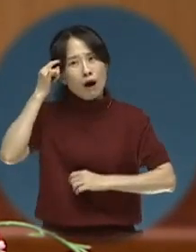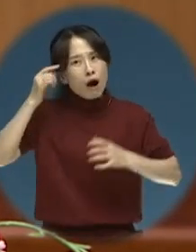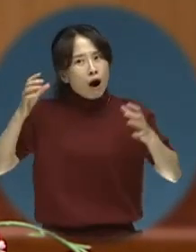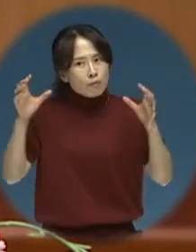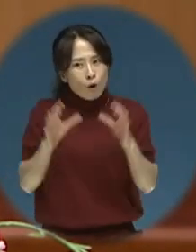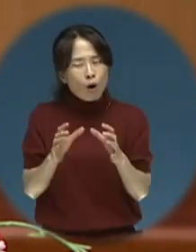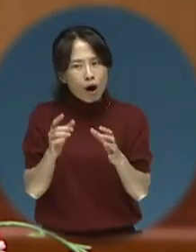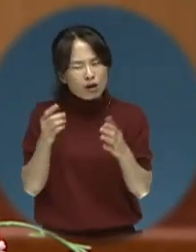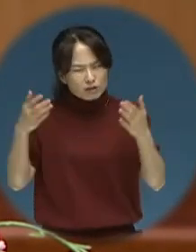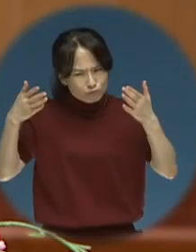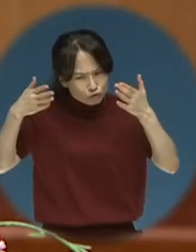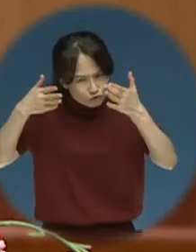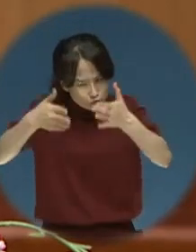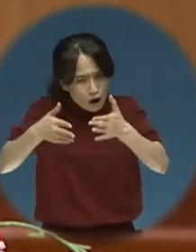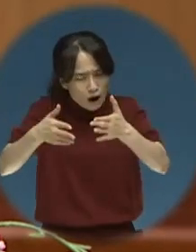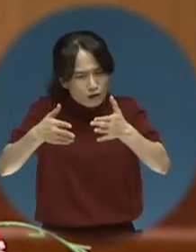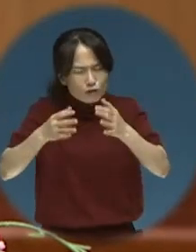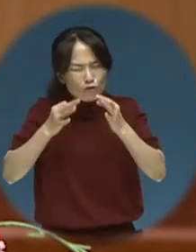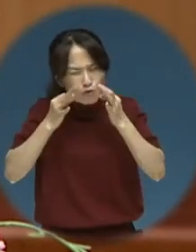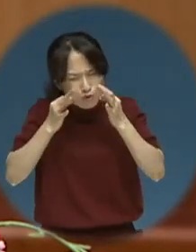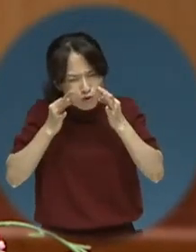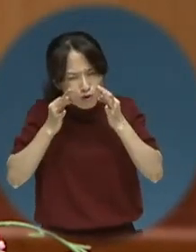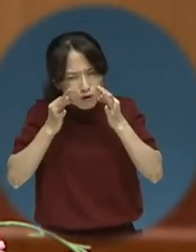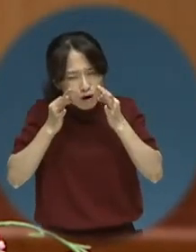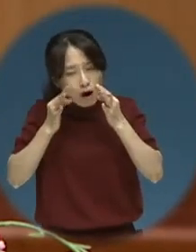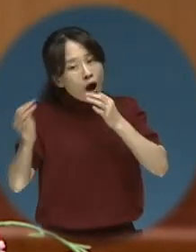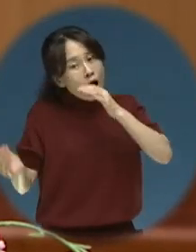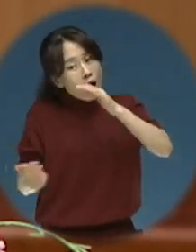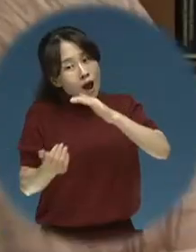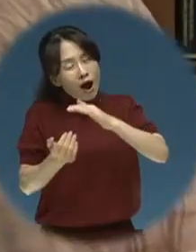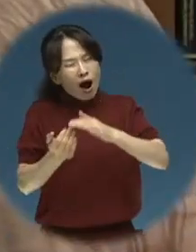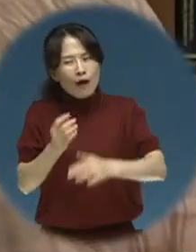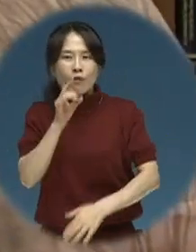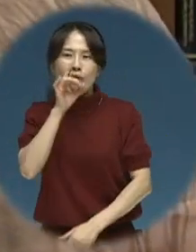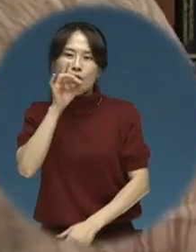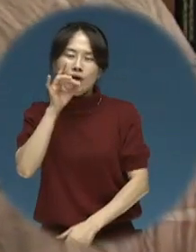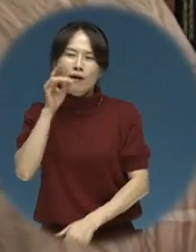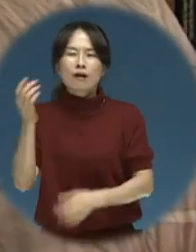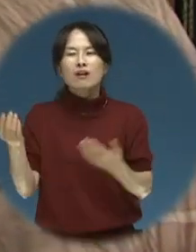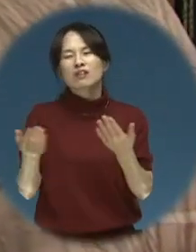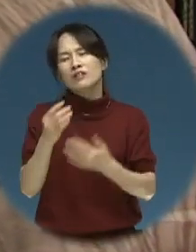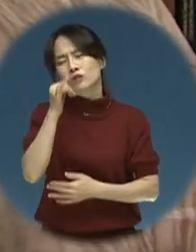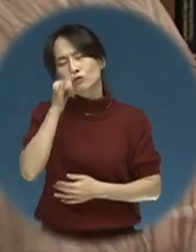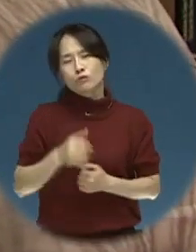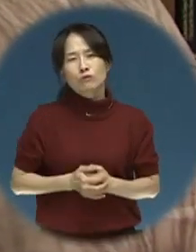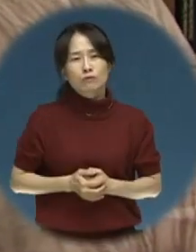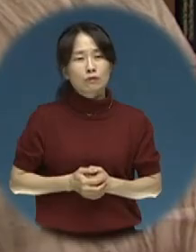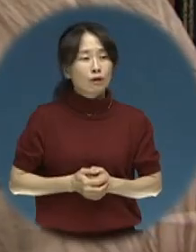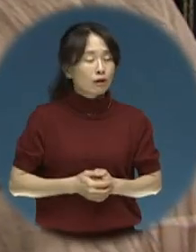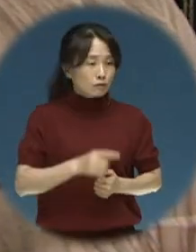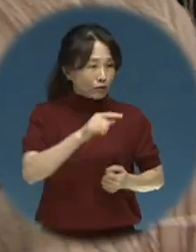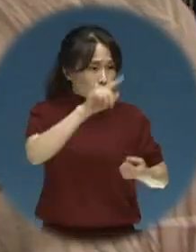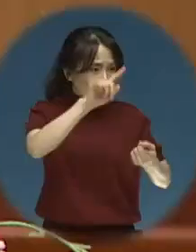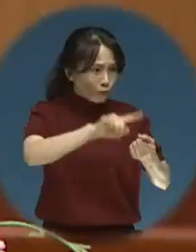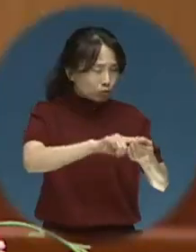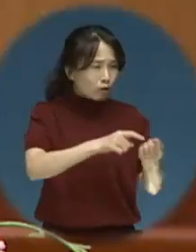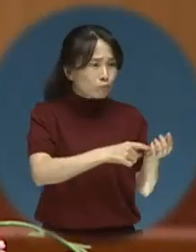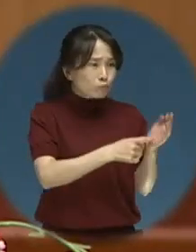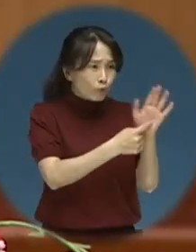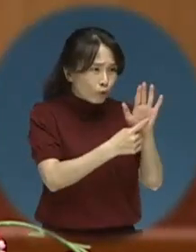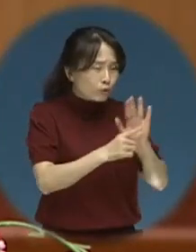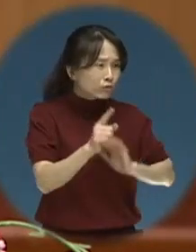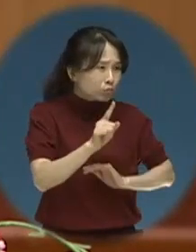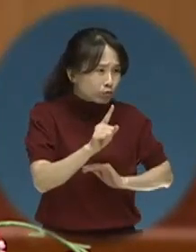두 손을 모아도 될까 말까 한 일들이 세상에는 있더라고요. 그럼요. 네. 근데 네. 그것의 표현을 네. 어떻게